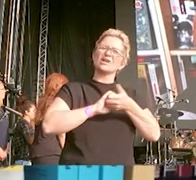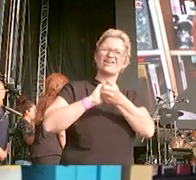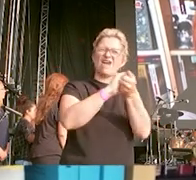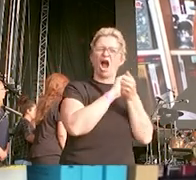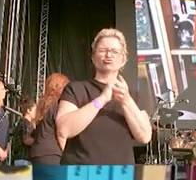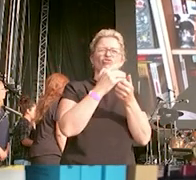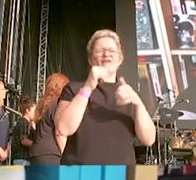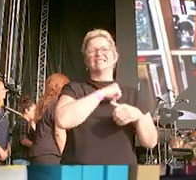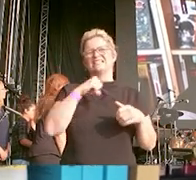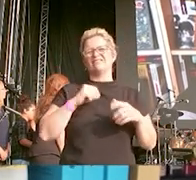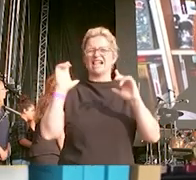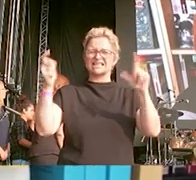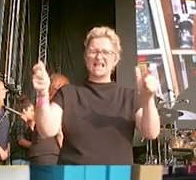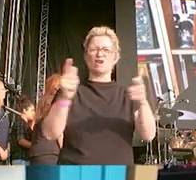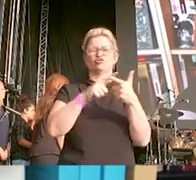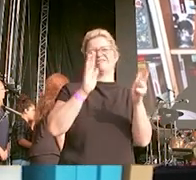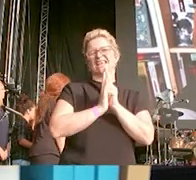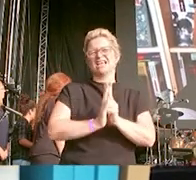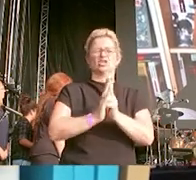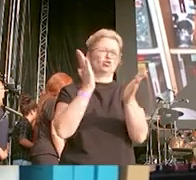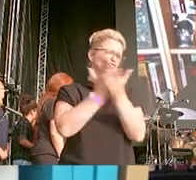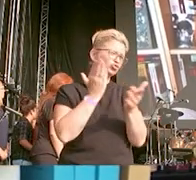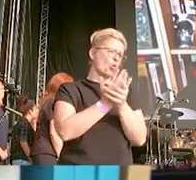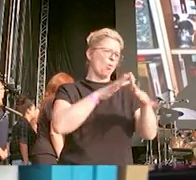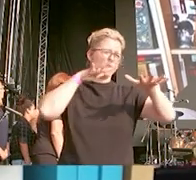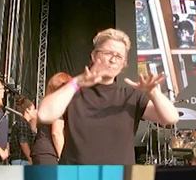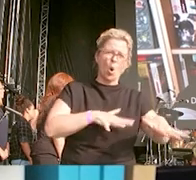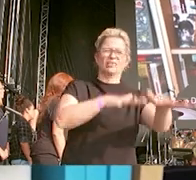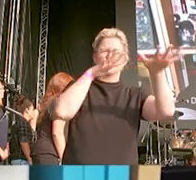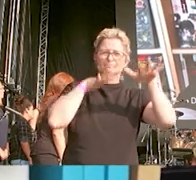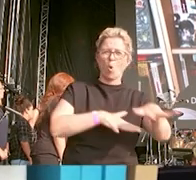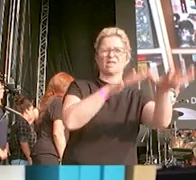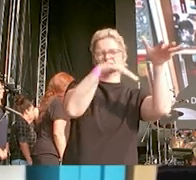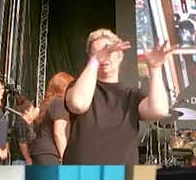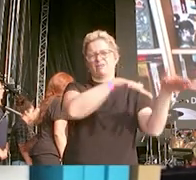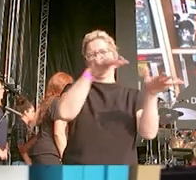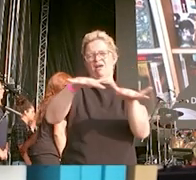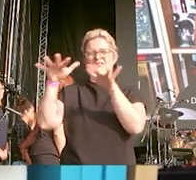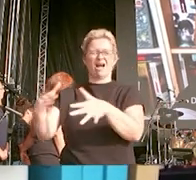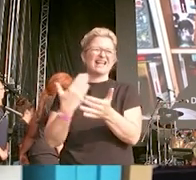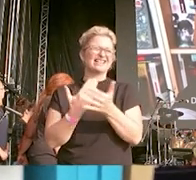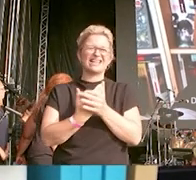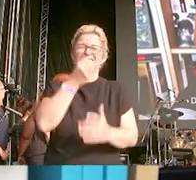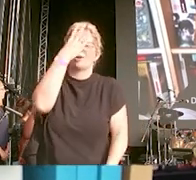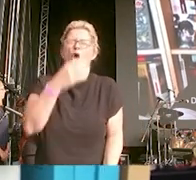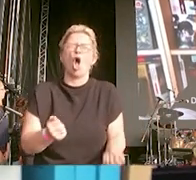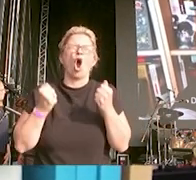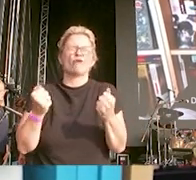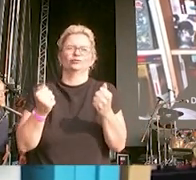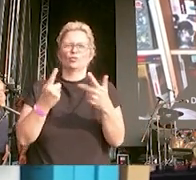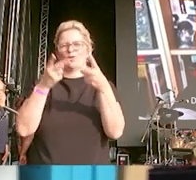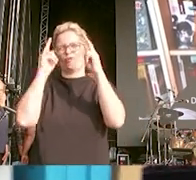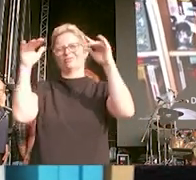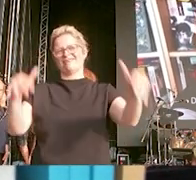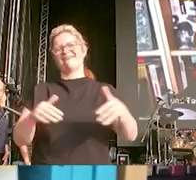gewerkschaftlicher Seite, von zivilgesellschaftlicher Seite, von kirchlicher Seite. Und deswegen, die Hoffnung stirbt zuletzt.